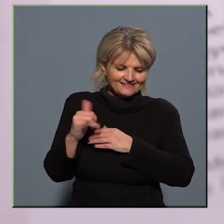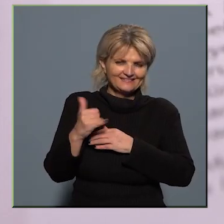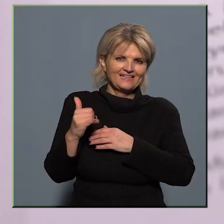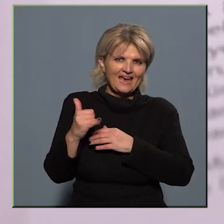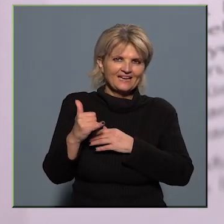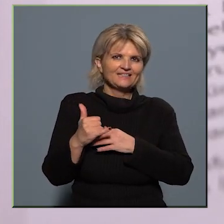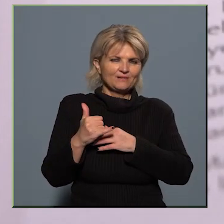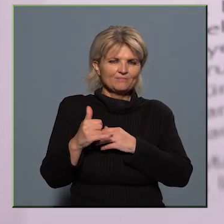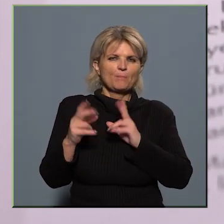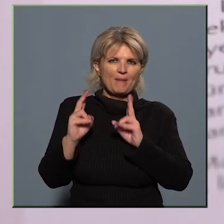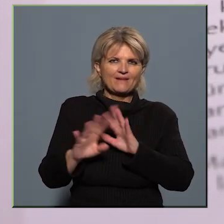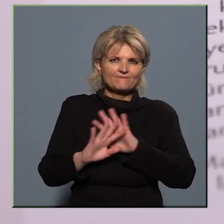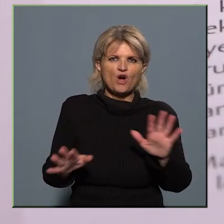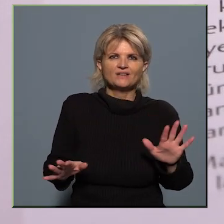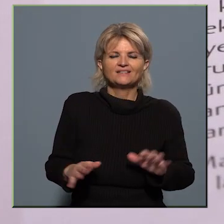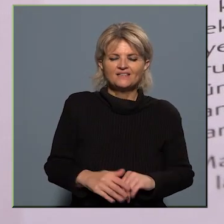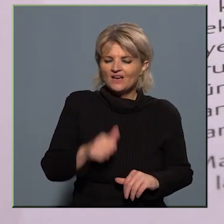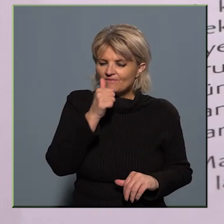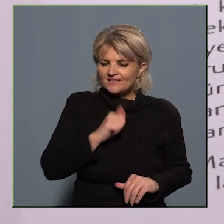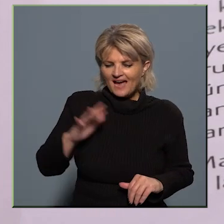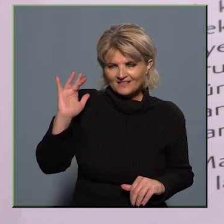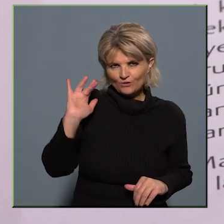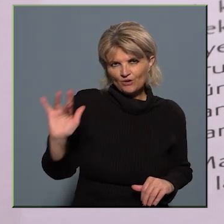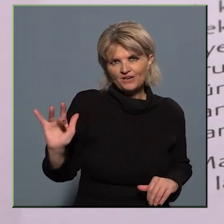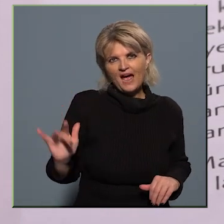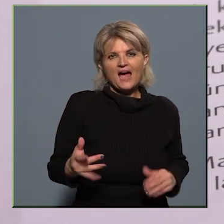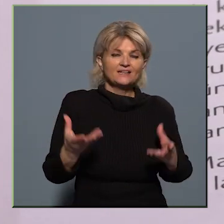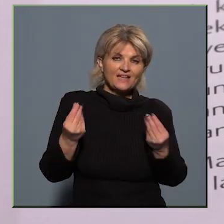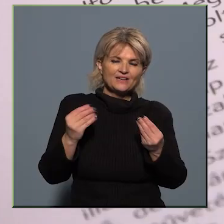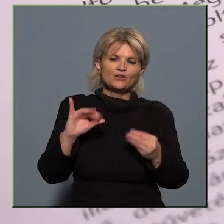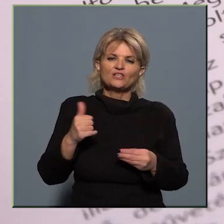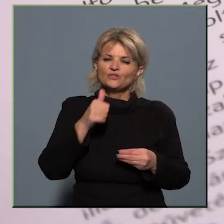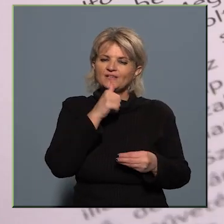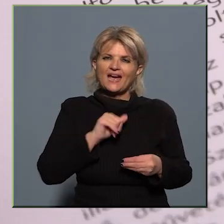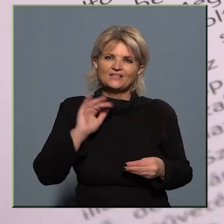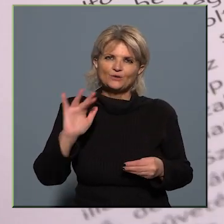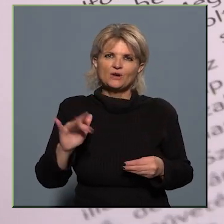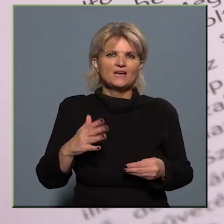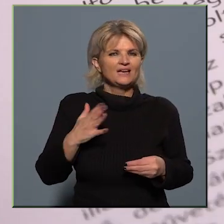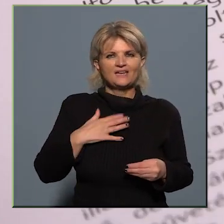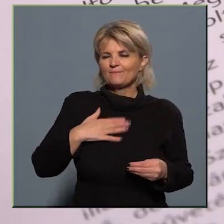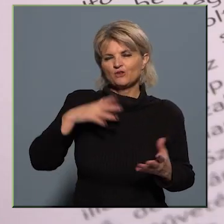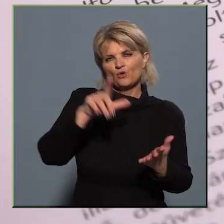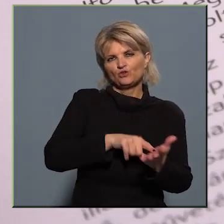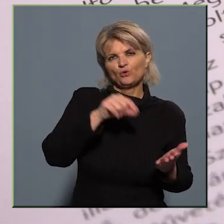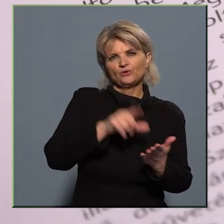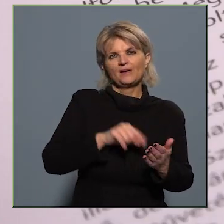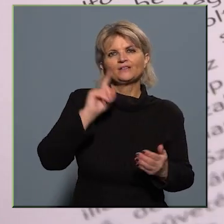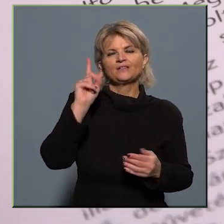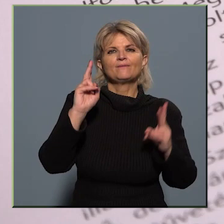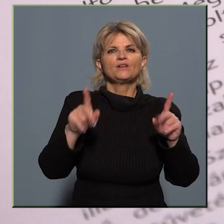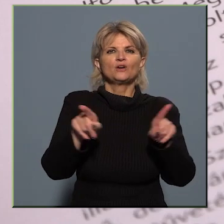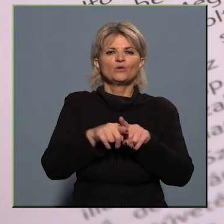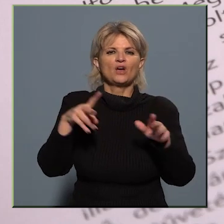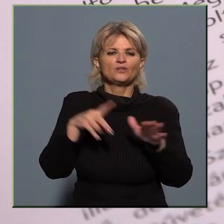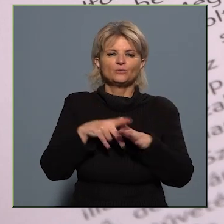mindent őrzök, nem csak látensen és képekben, hanem tárgyakban is. Nem vagyok gyűjtögető, de vannak dolgok, amiktől nem